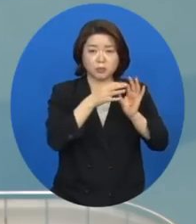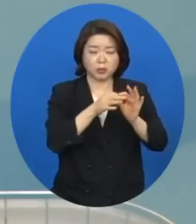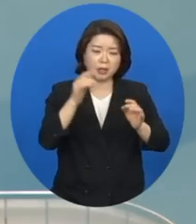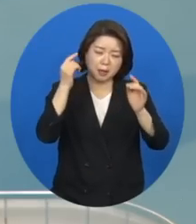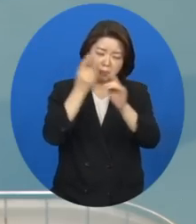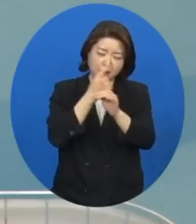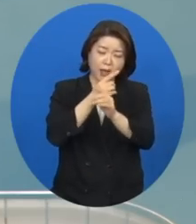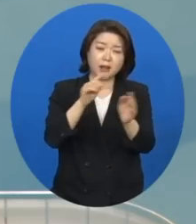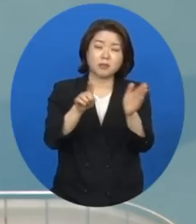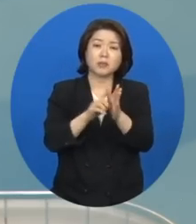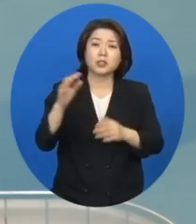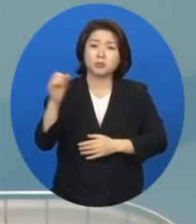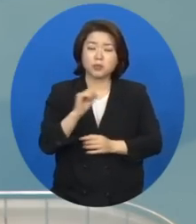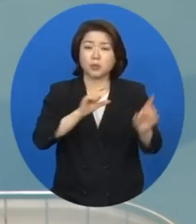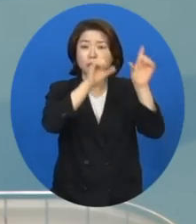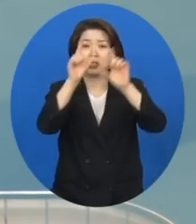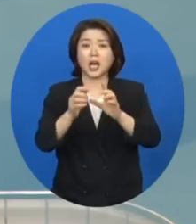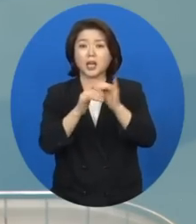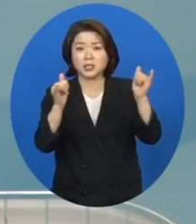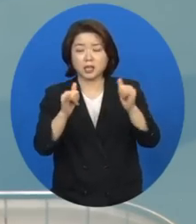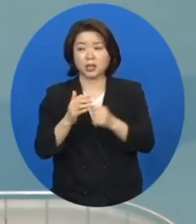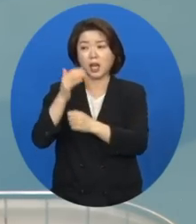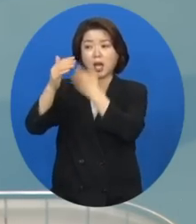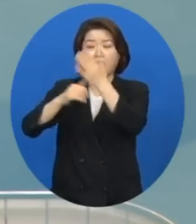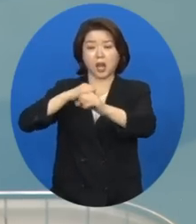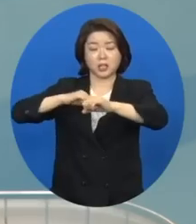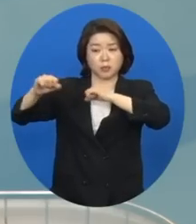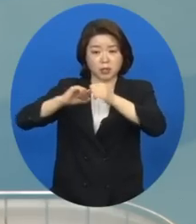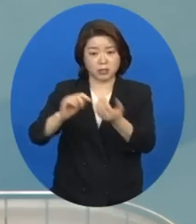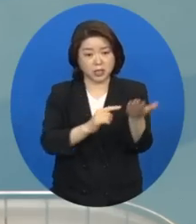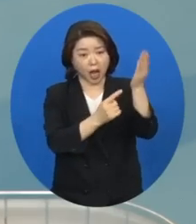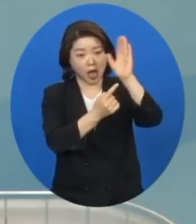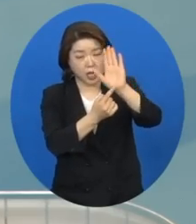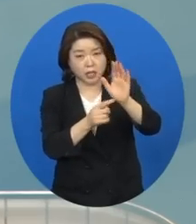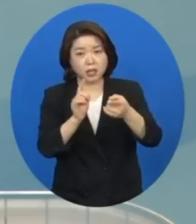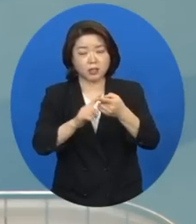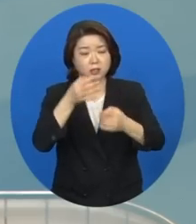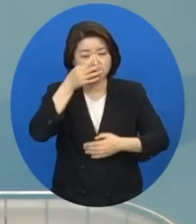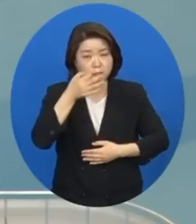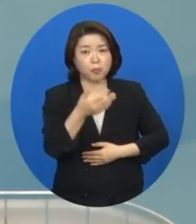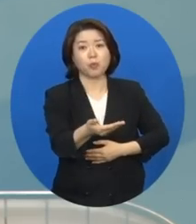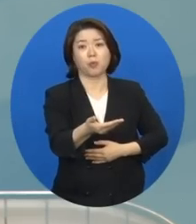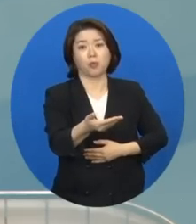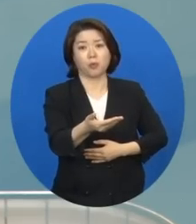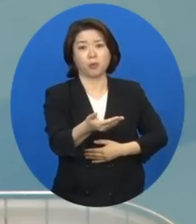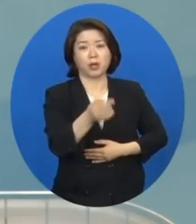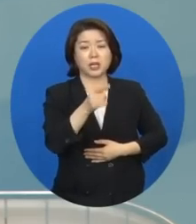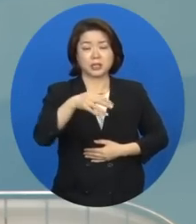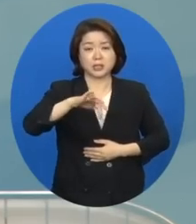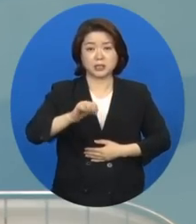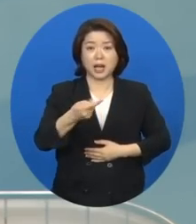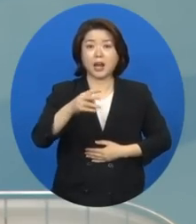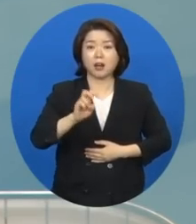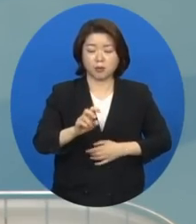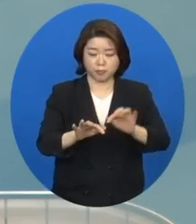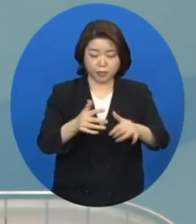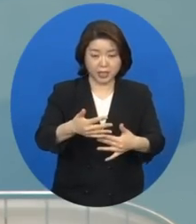믿음으로 사는 자에게 하나님의 역사가 일어난다는 것을 보여주시는구나. 그 칼럼을